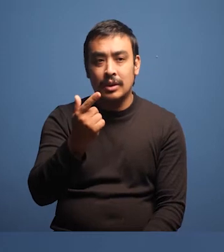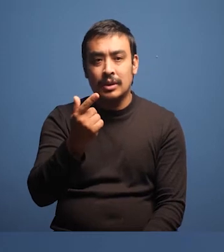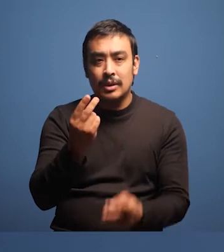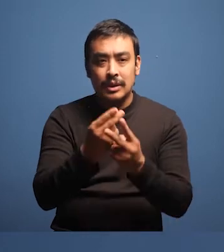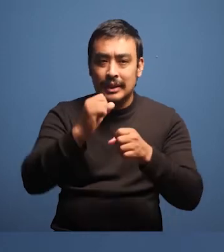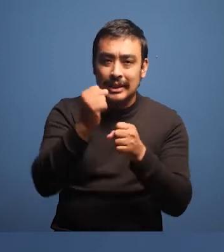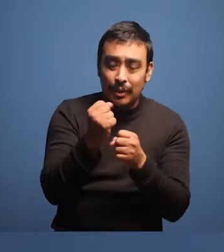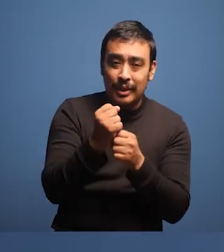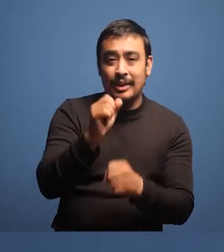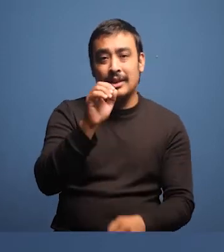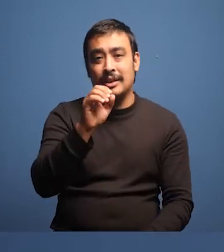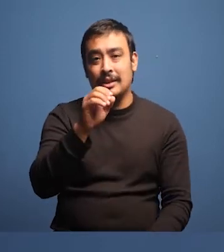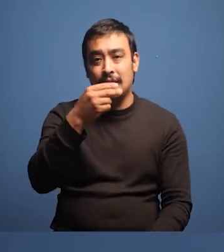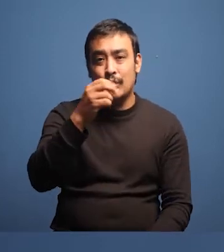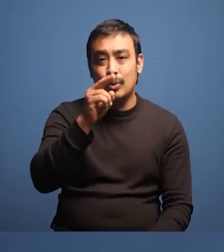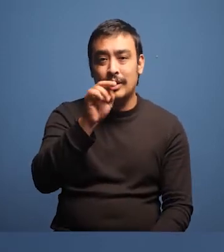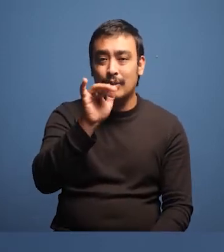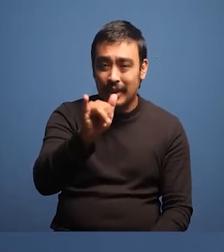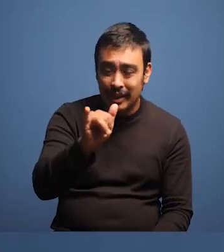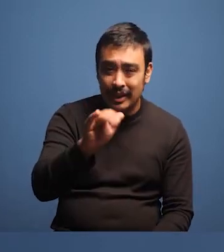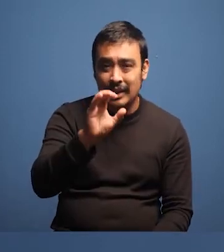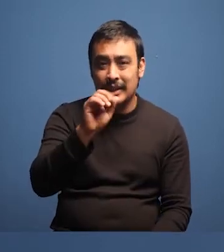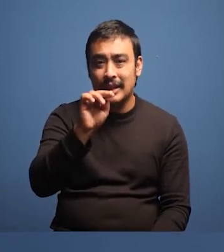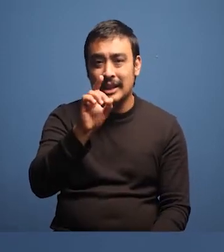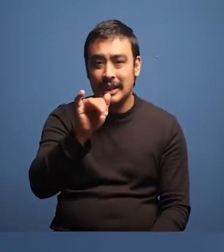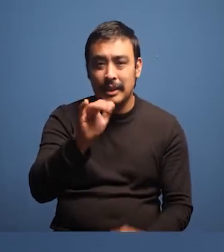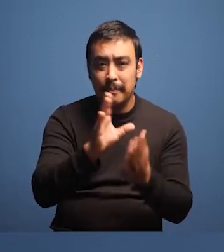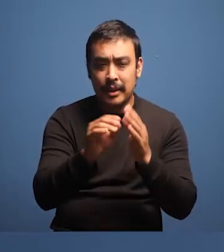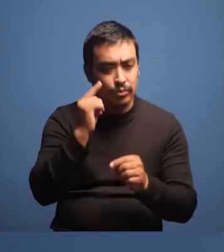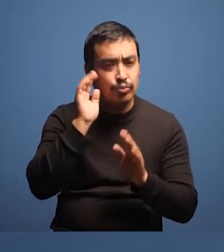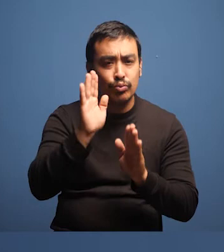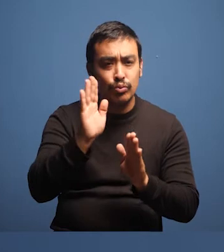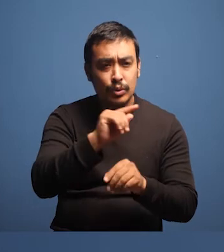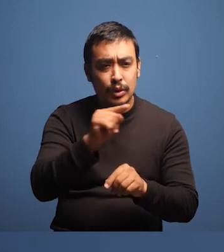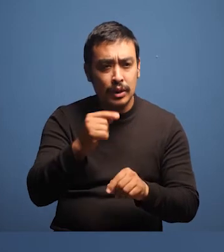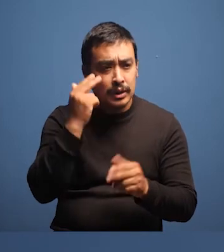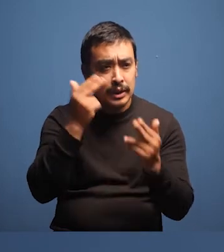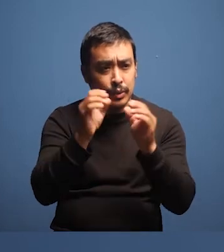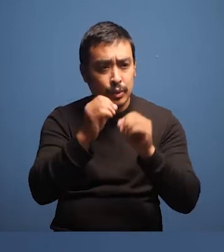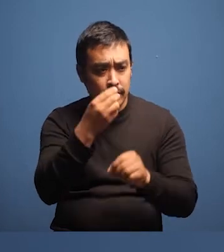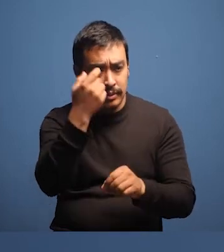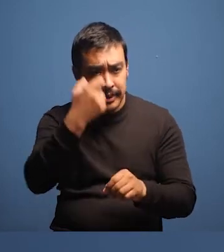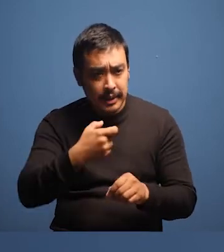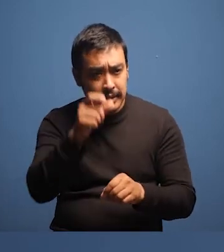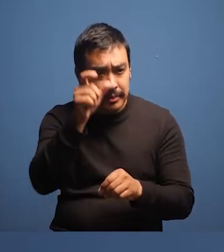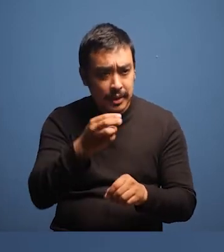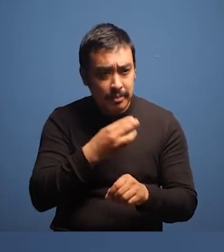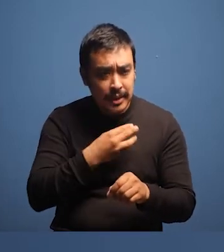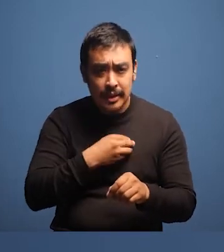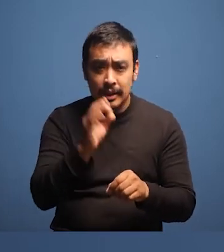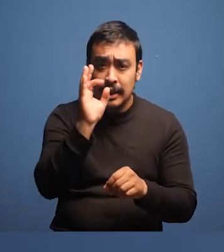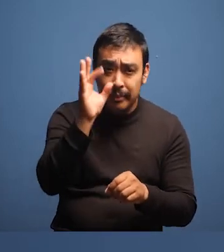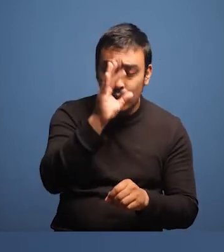चाहिँ स्विटी अनि हनी त्यस्तो वर्डहरूबाट चाहिँ तपाईँहरू पनि सचेत हुनु र कुनै अनजान व्यक्तिले चाहिँ तपाईँहरूलाई त्यस्तो हनी स्विटी या फिर ब्युटिफुल